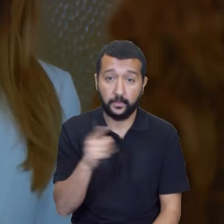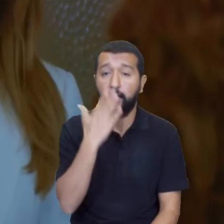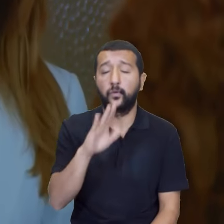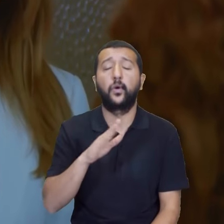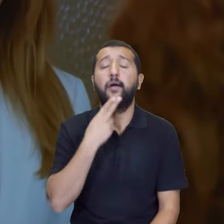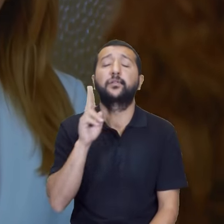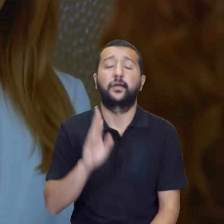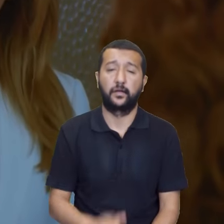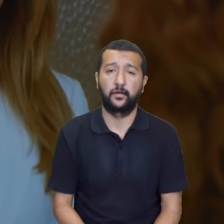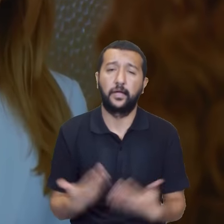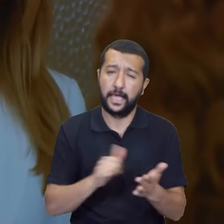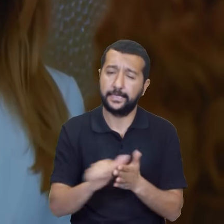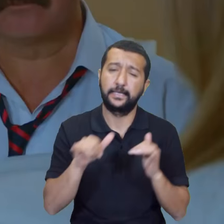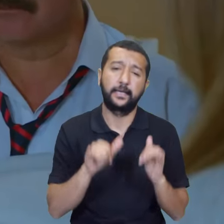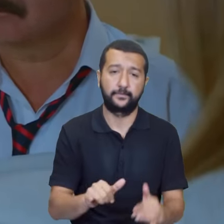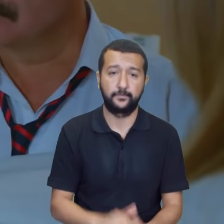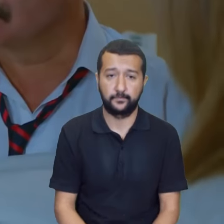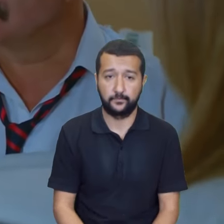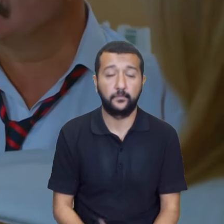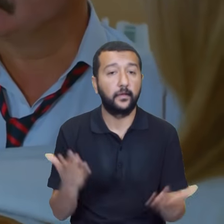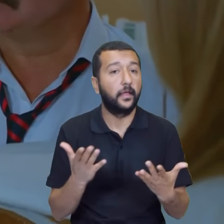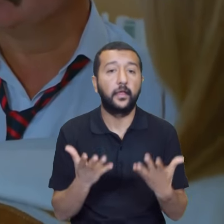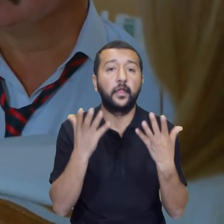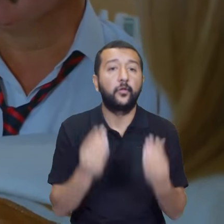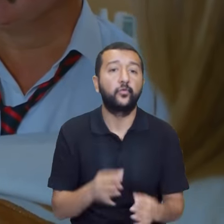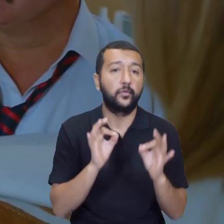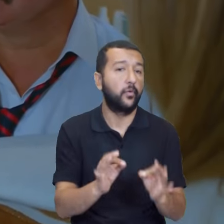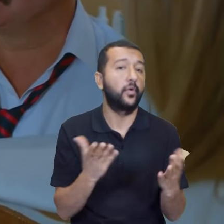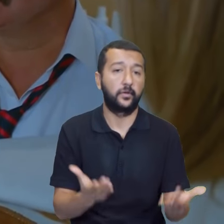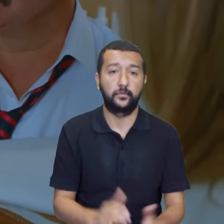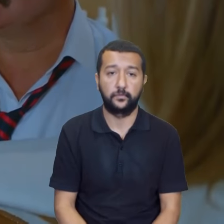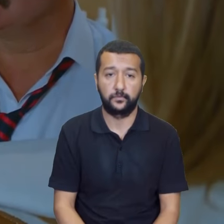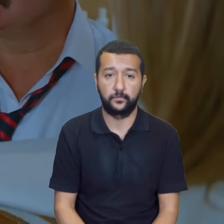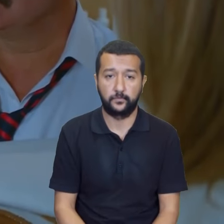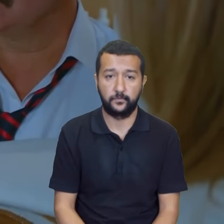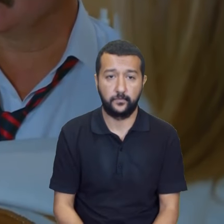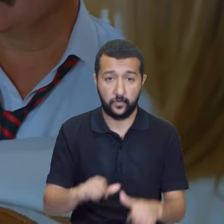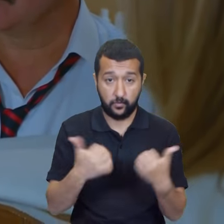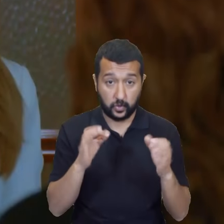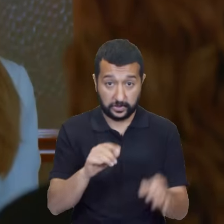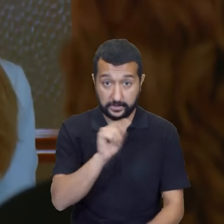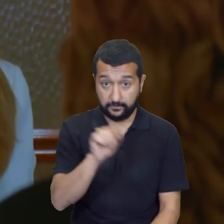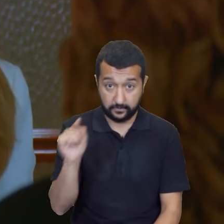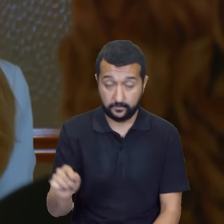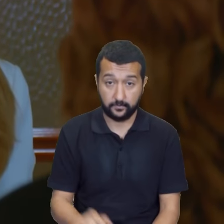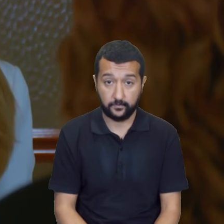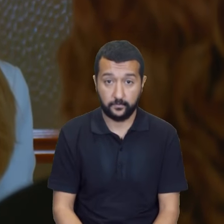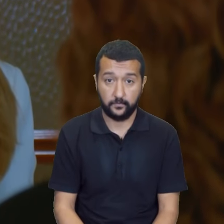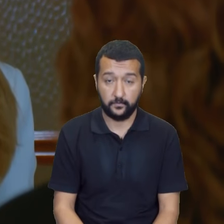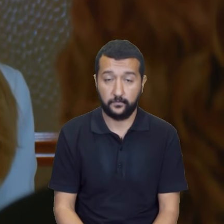Yok Ayşen abla. Her şey aynı. Ne olacak böyle? Boşanacak mısınız?